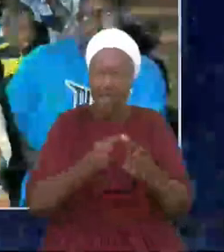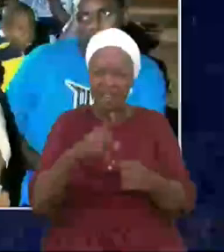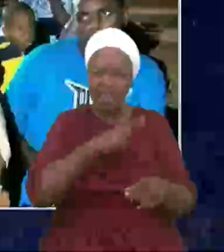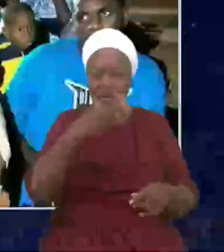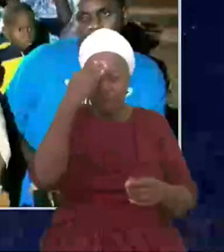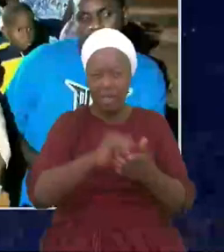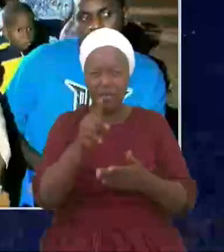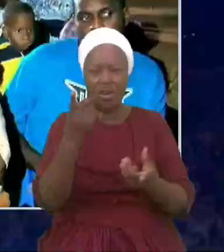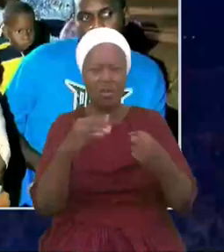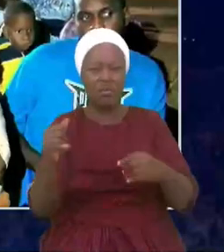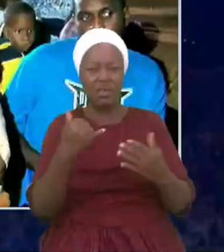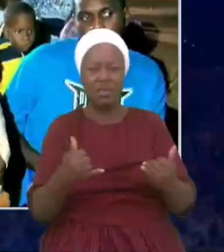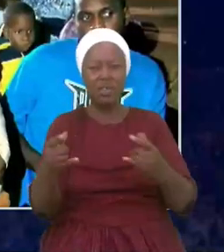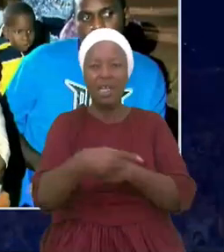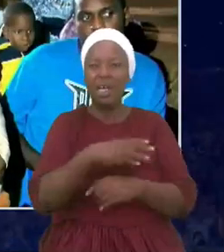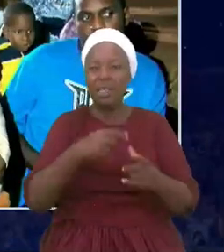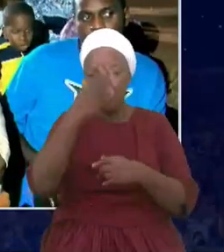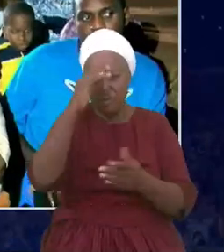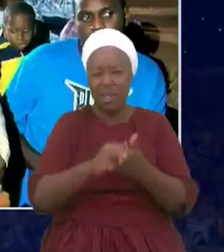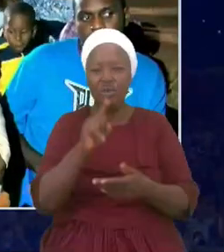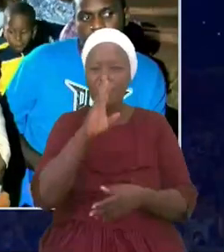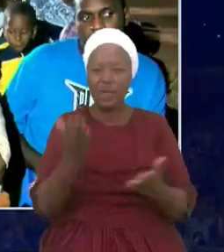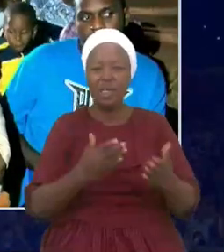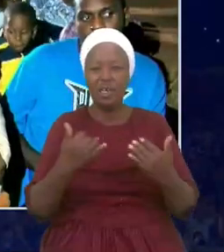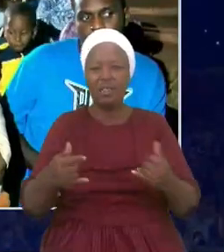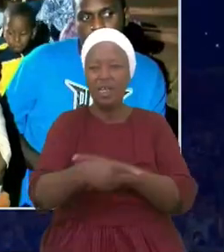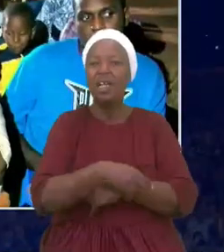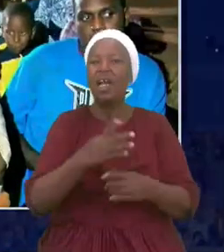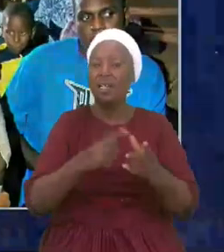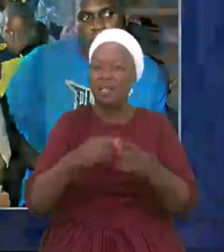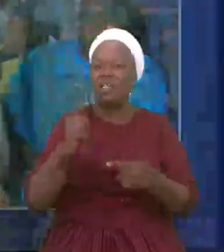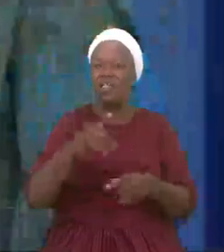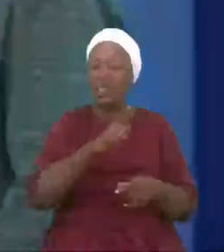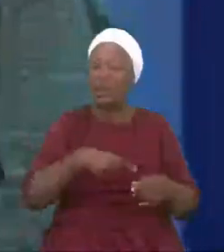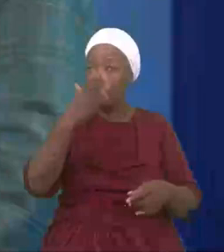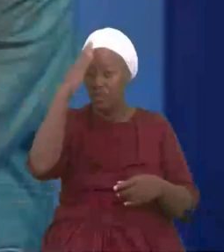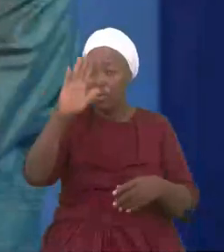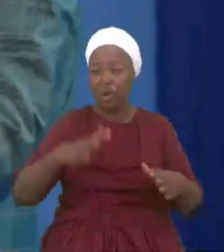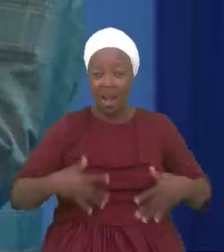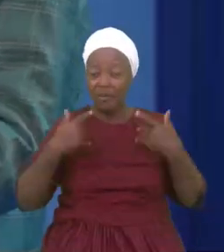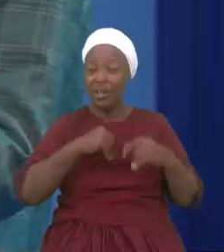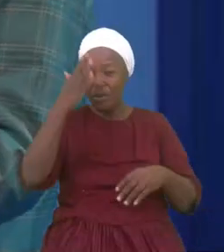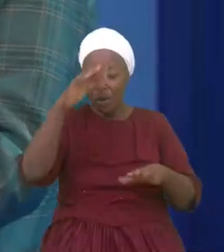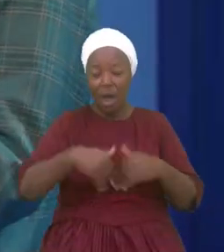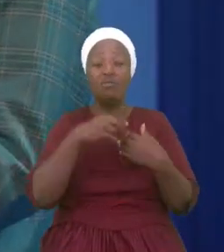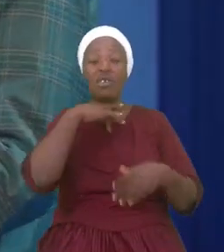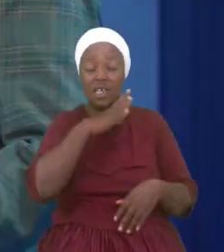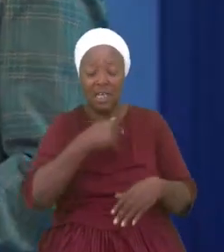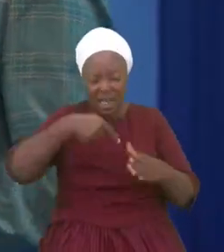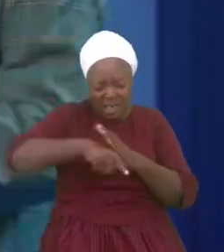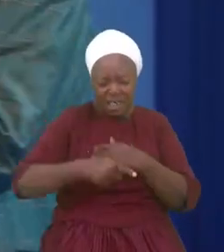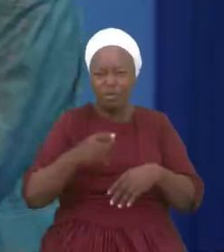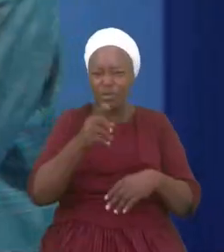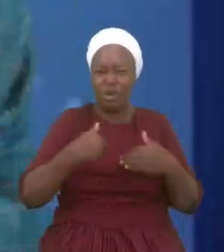ton nom est déçu le Seigneur sait que tu viendras ce jour ne le sais-tu pas il sait que tu seras ici ce jour nous le